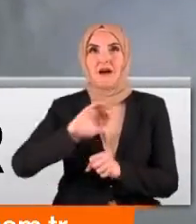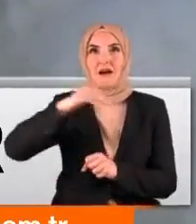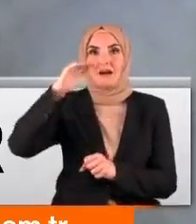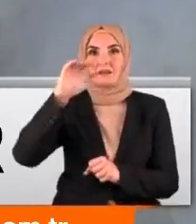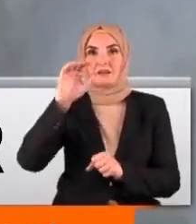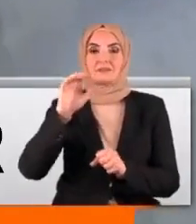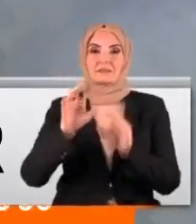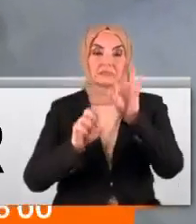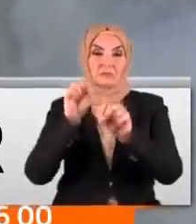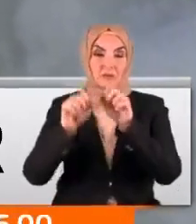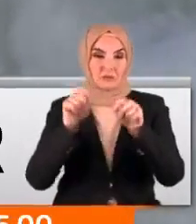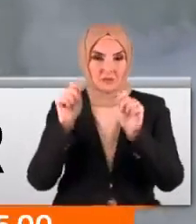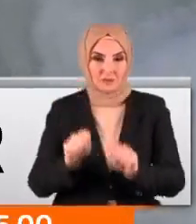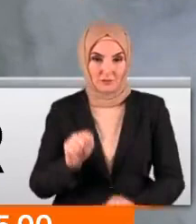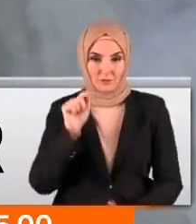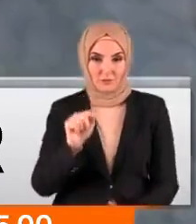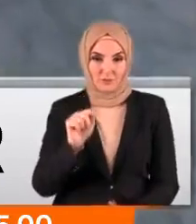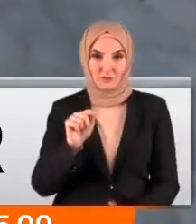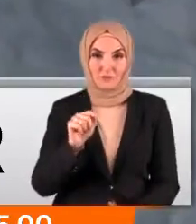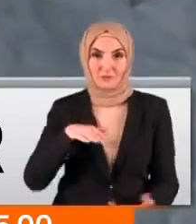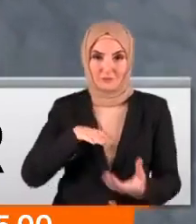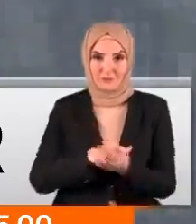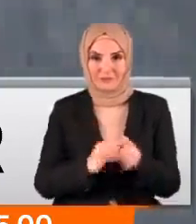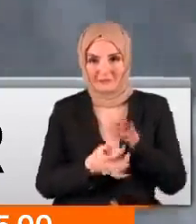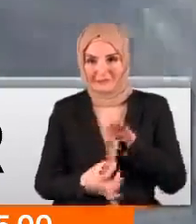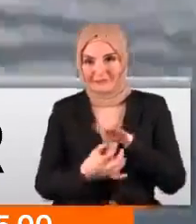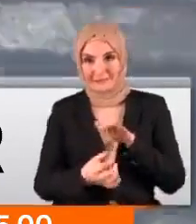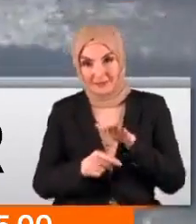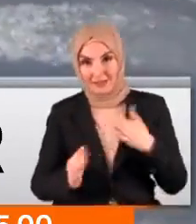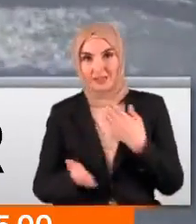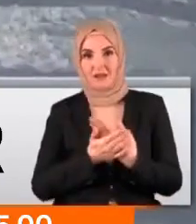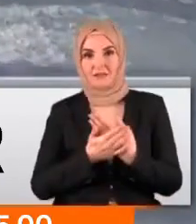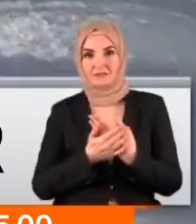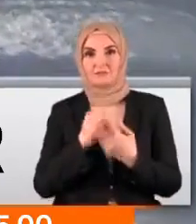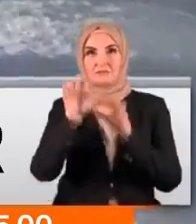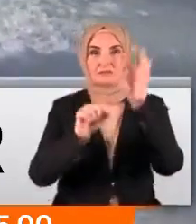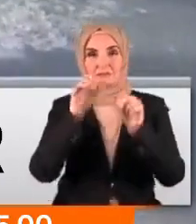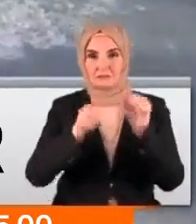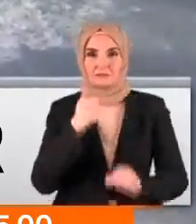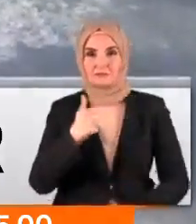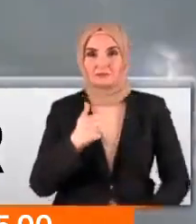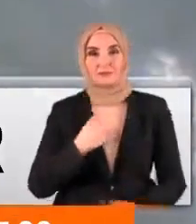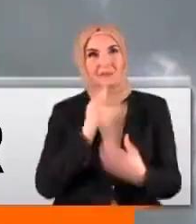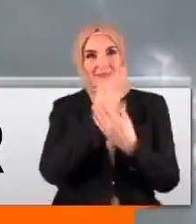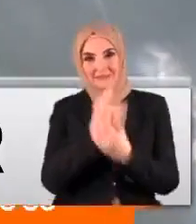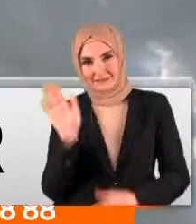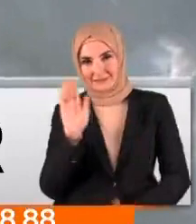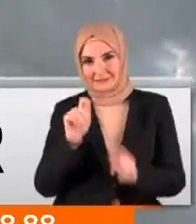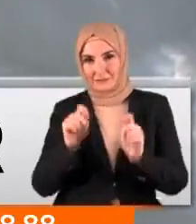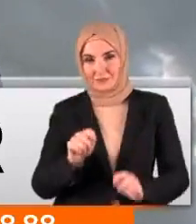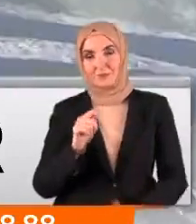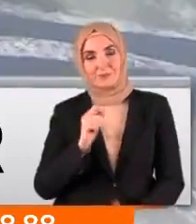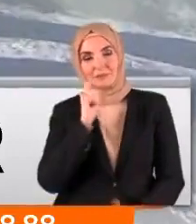ve kazmalar, onların yardımıyla tırmanıyorsunuz. Ben yukarıdan size sesleneceğim. El sallayacağım. Duyarsak cevap veririz. Tırmanış yapacağım.